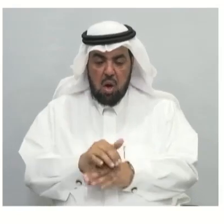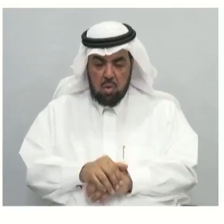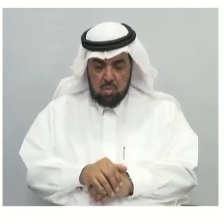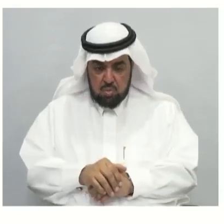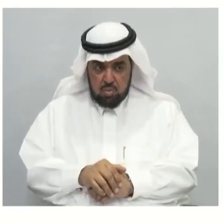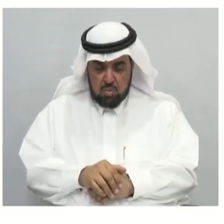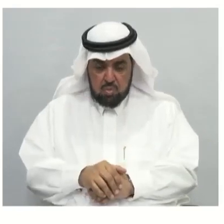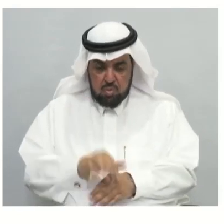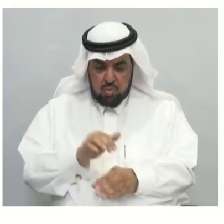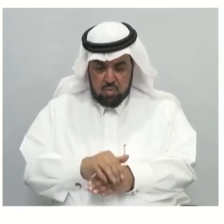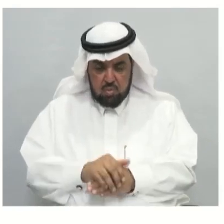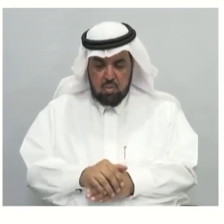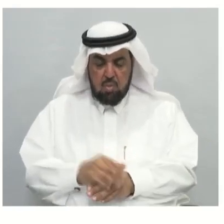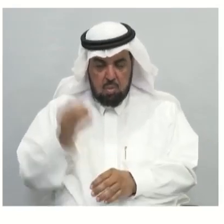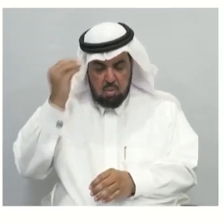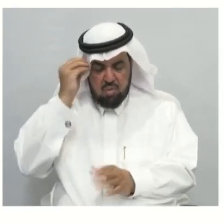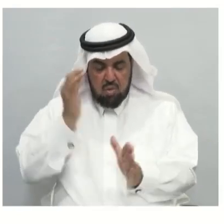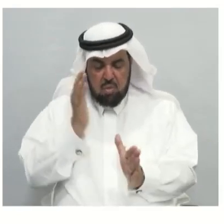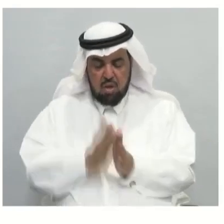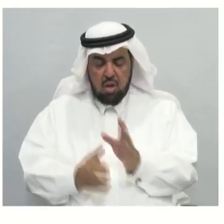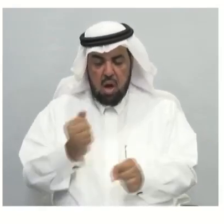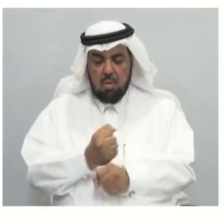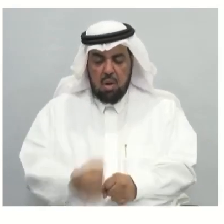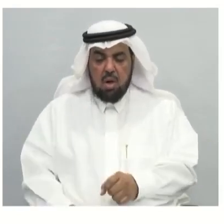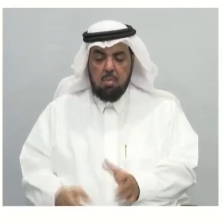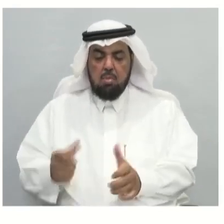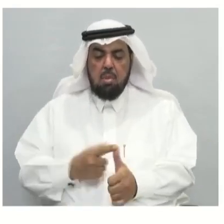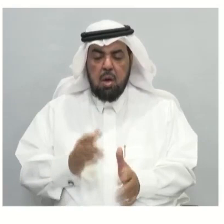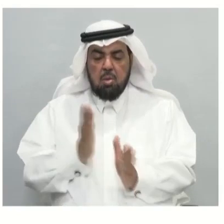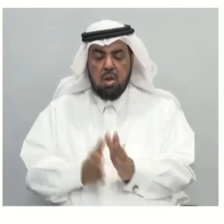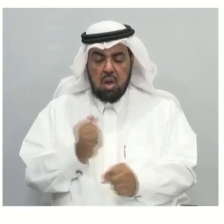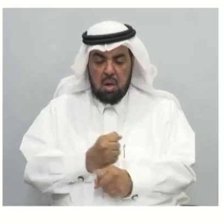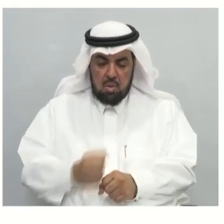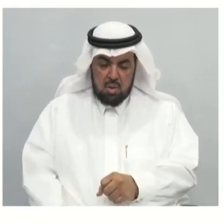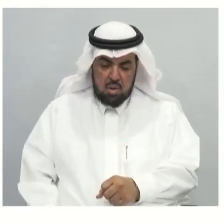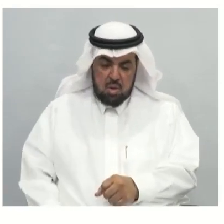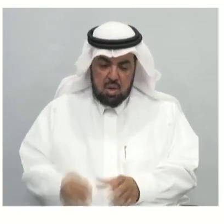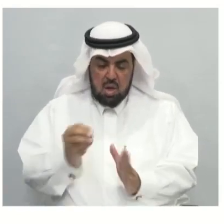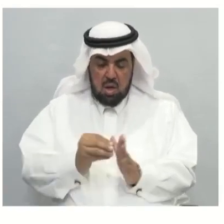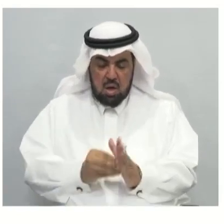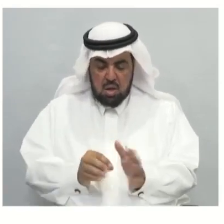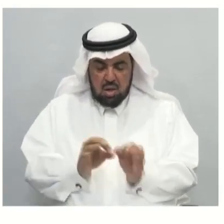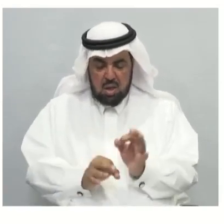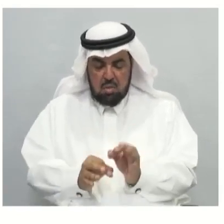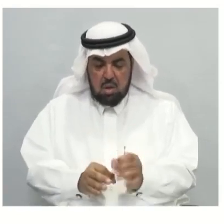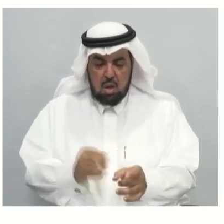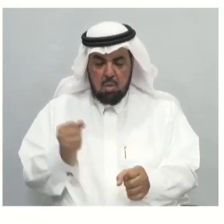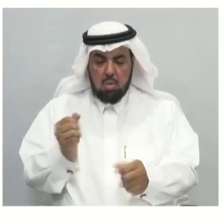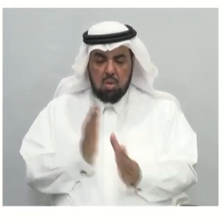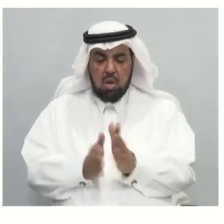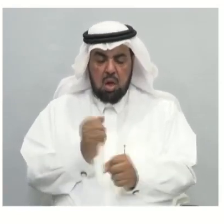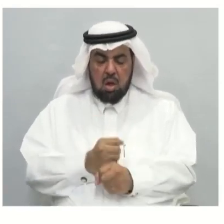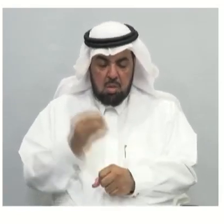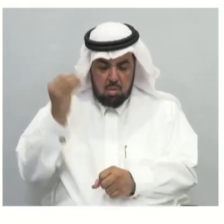بحيث ان تعلمنا في هذه الوحده مفهوم مستند الاعمال مبادئ مستند الاعمال عناصر تصميم مستندات الاعمال